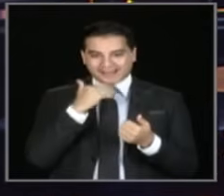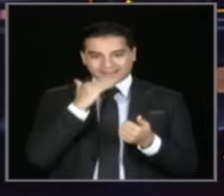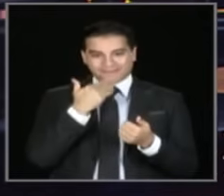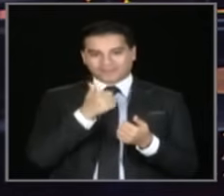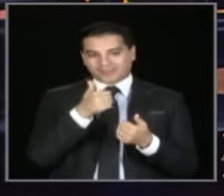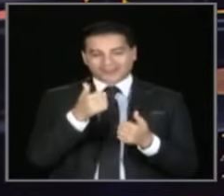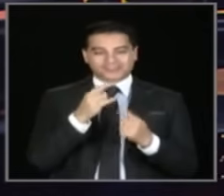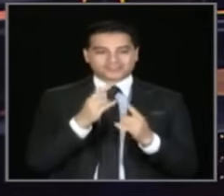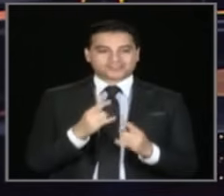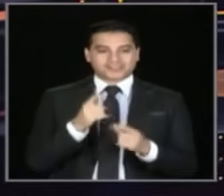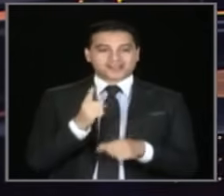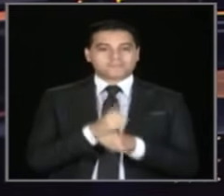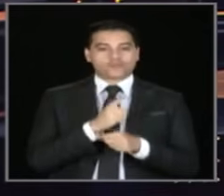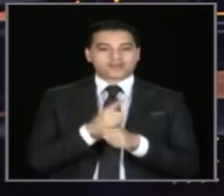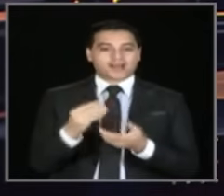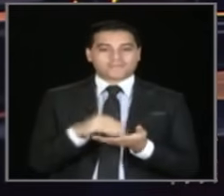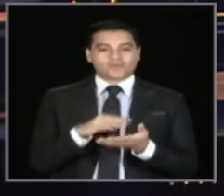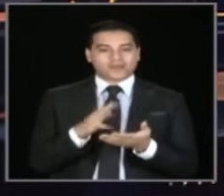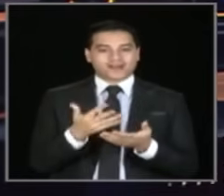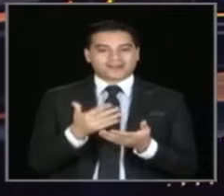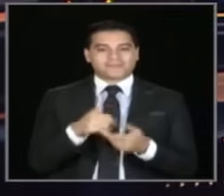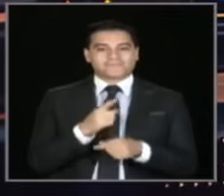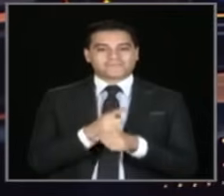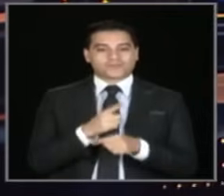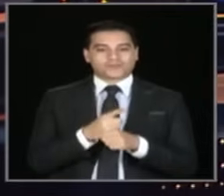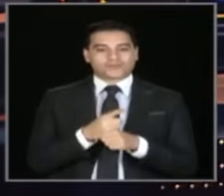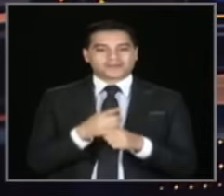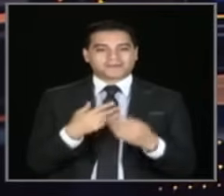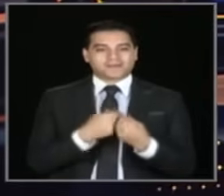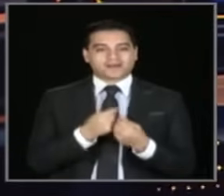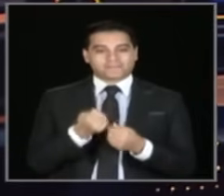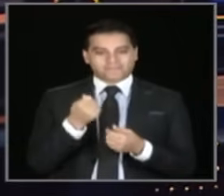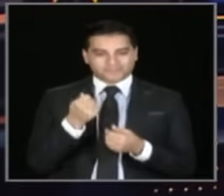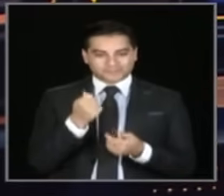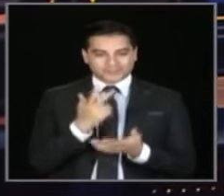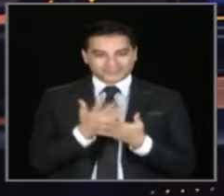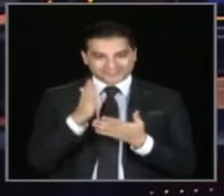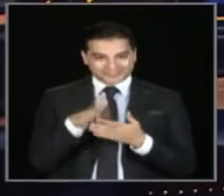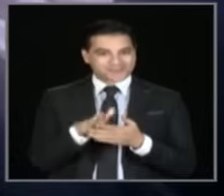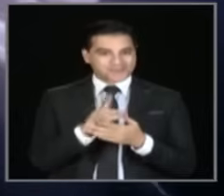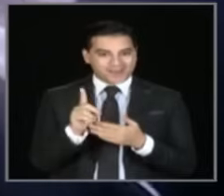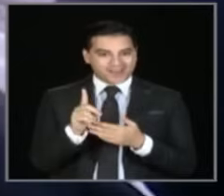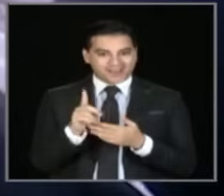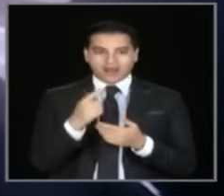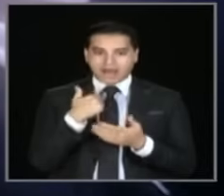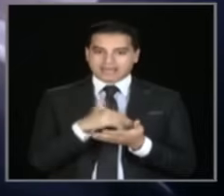لله. انت تعينتي مدير فني ولا ايه؟ ايوه مدير فني. بتقبضي؟ أو أستاذ سمرة